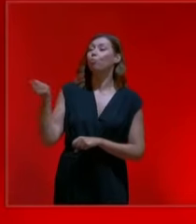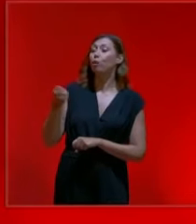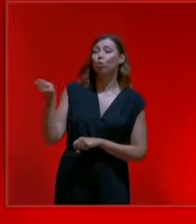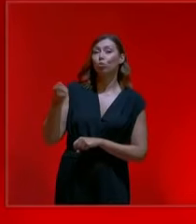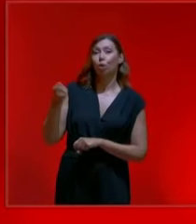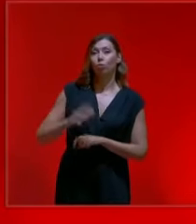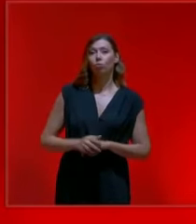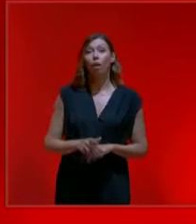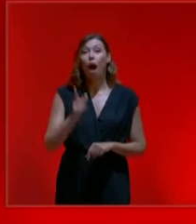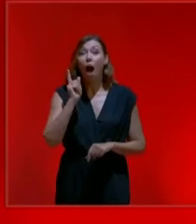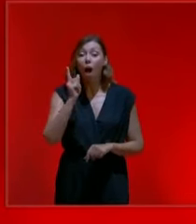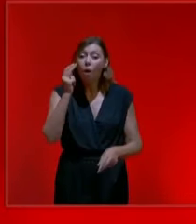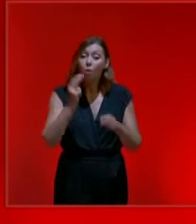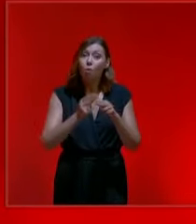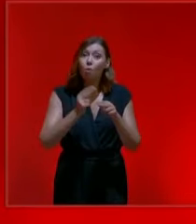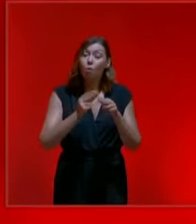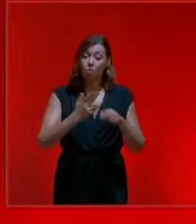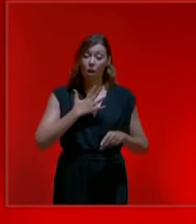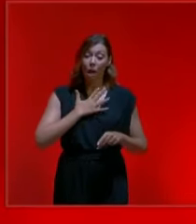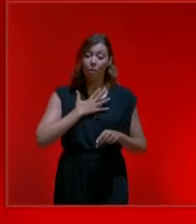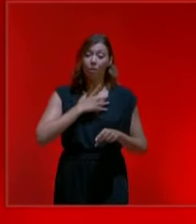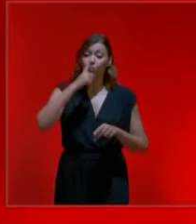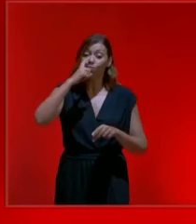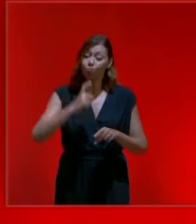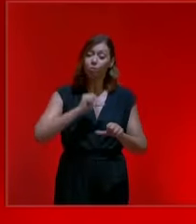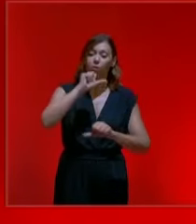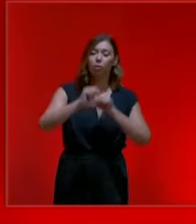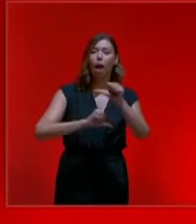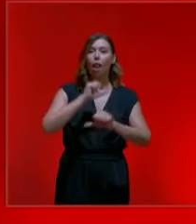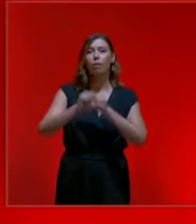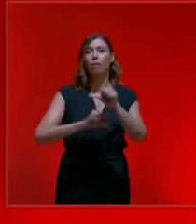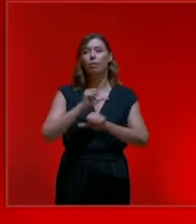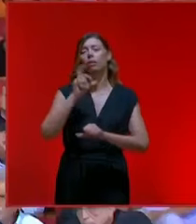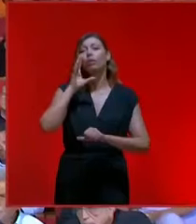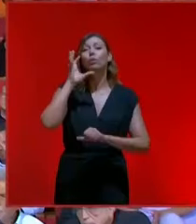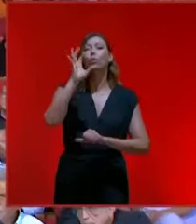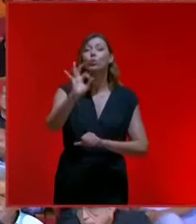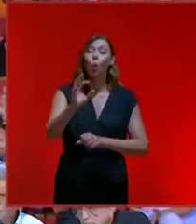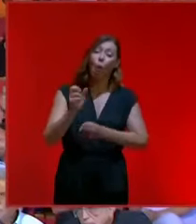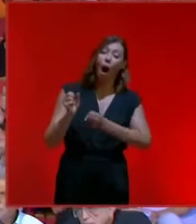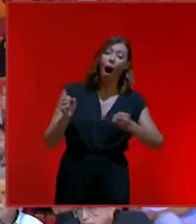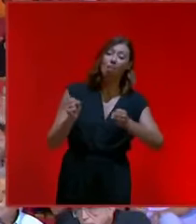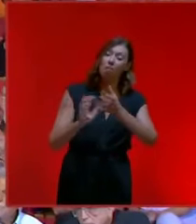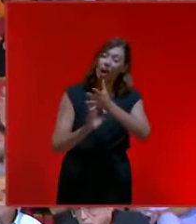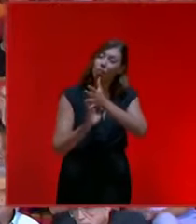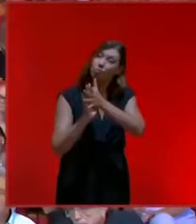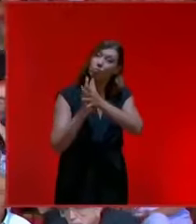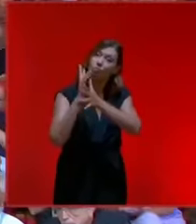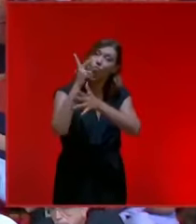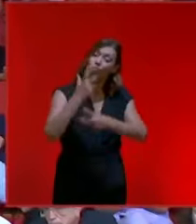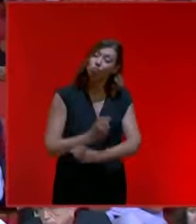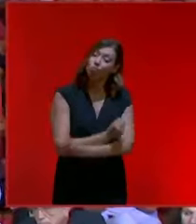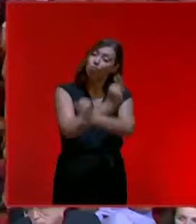εμάς να προχωρήσουμε στο μετασχηματισμό μας σε μια αριστερή, προοδευτική, δημοκρατική παράταξη για τη χώρα.